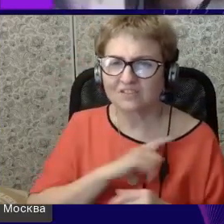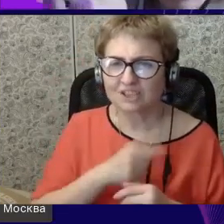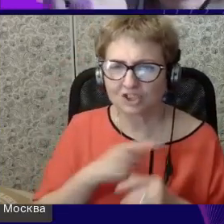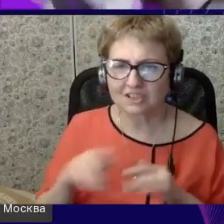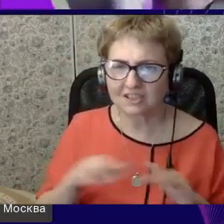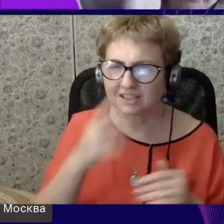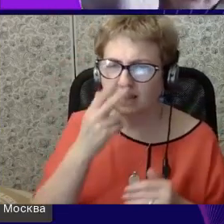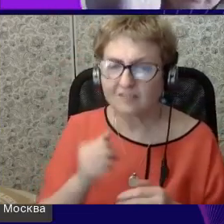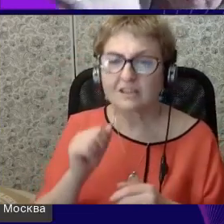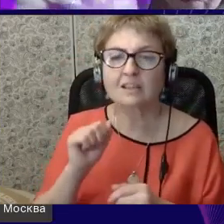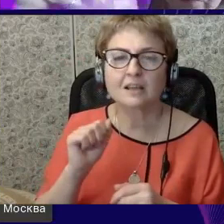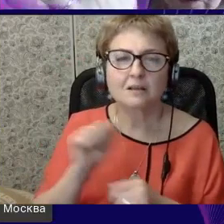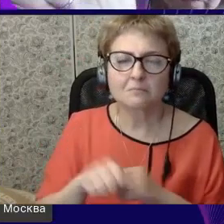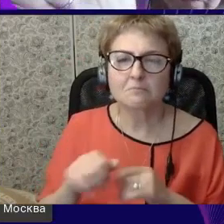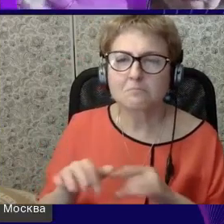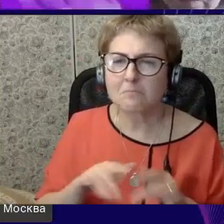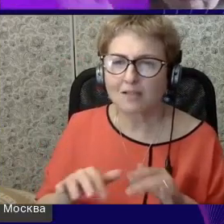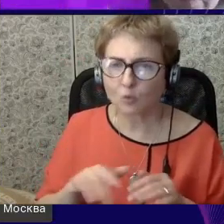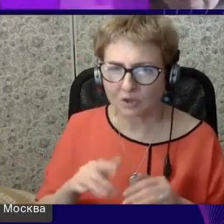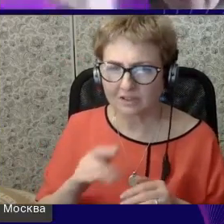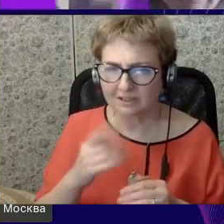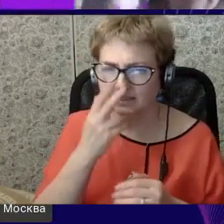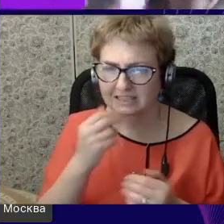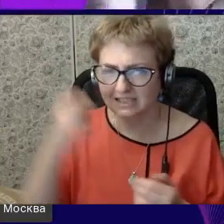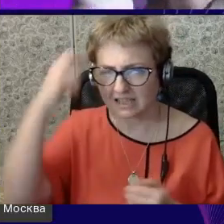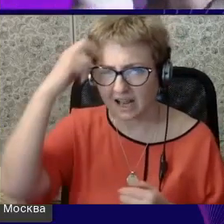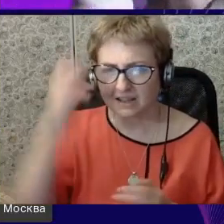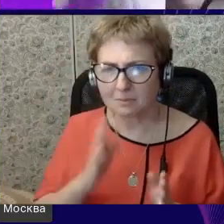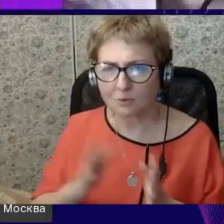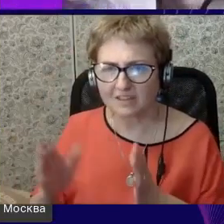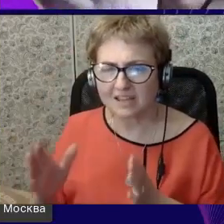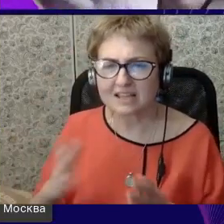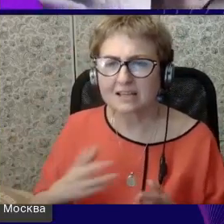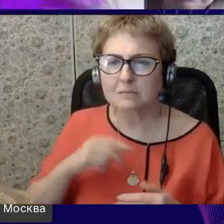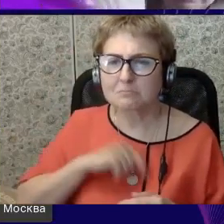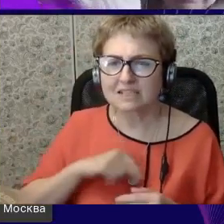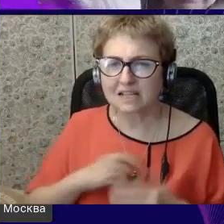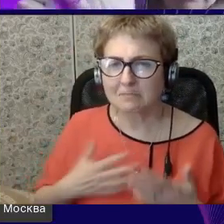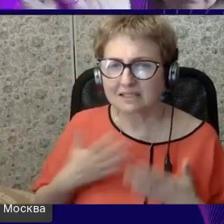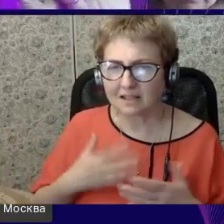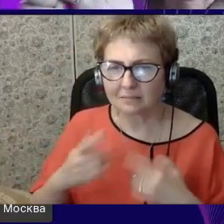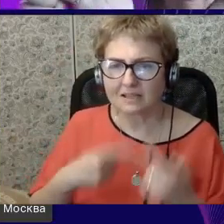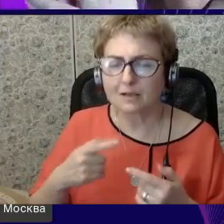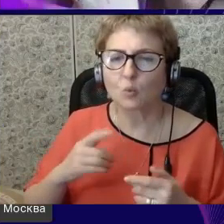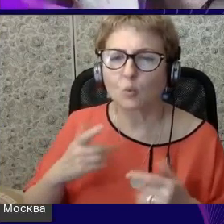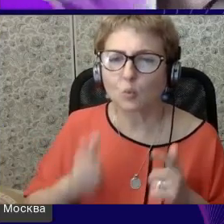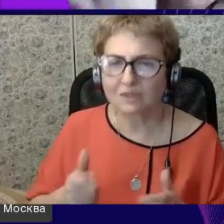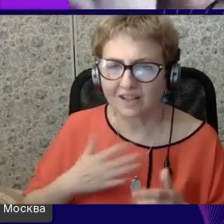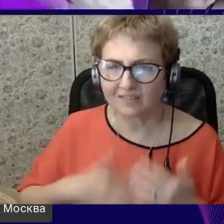волейбол, мы совершенствуем физические качества и двигательные навыки, мы преодолеваем моторные стереотипы поведения,